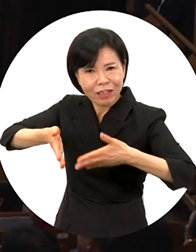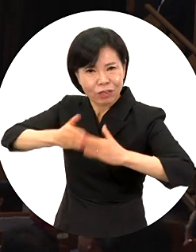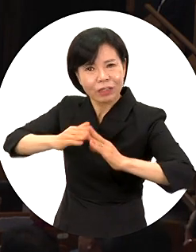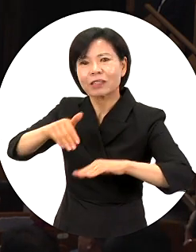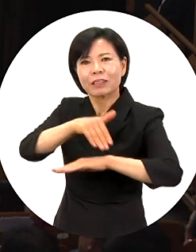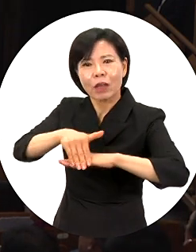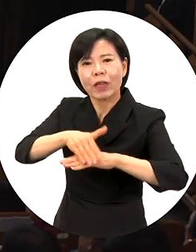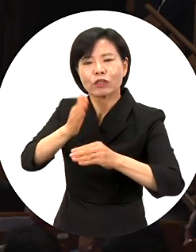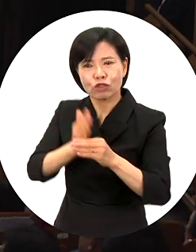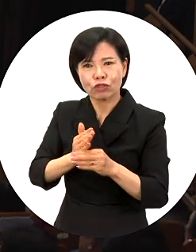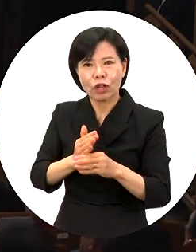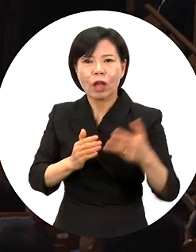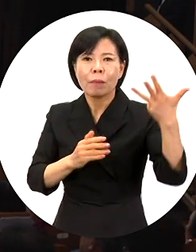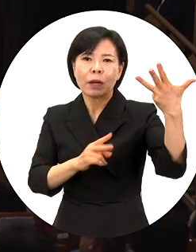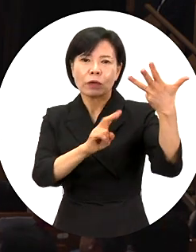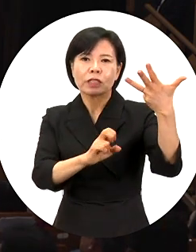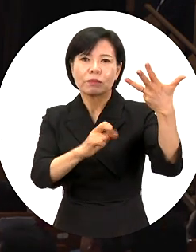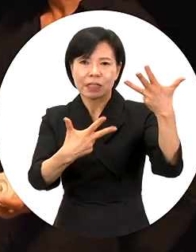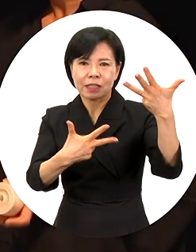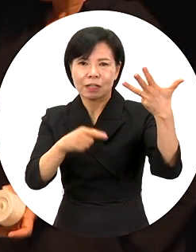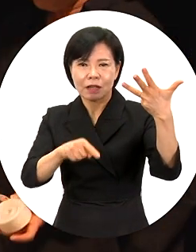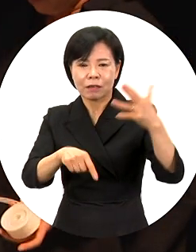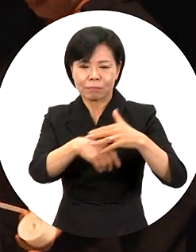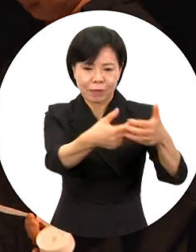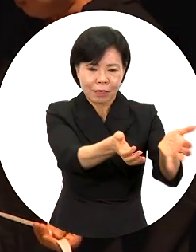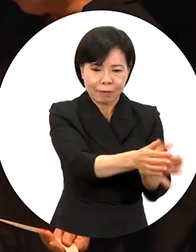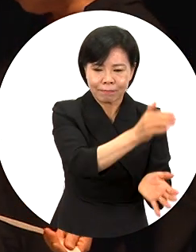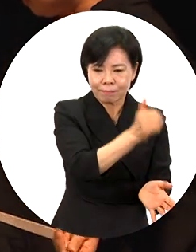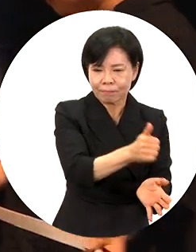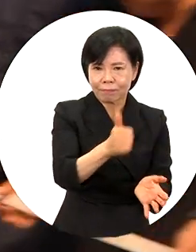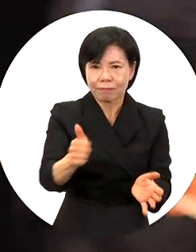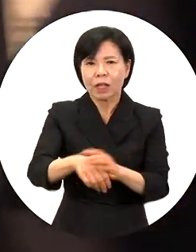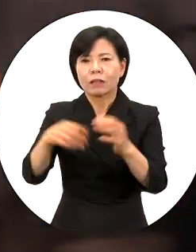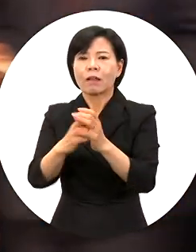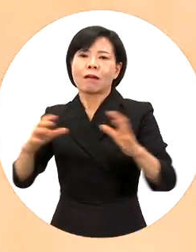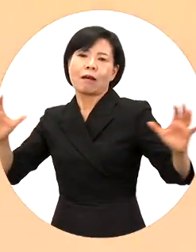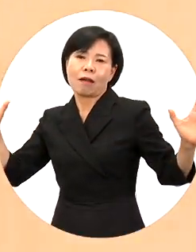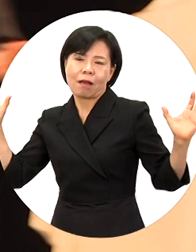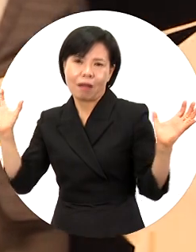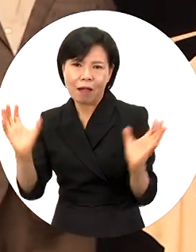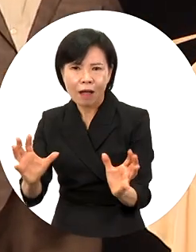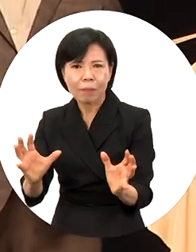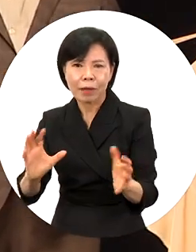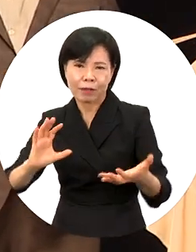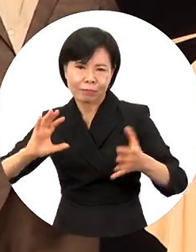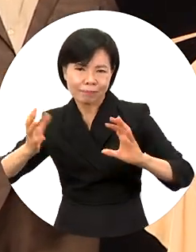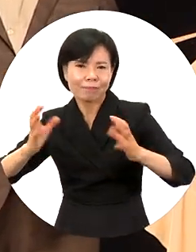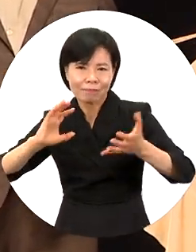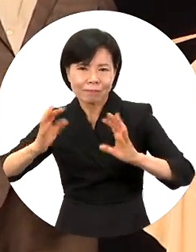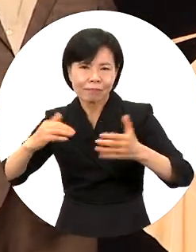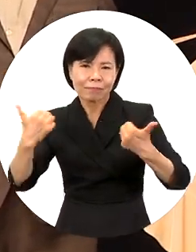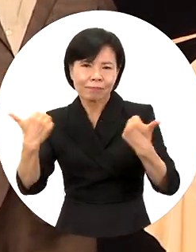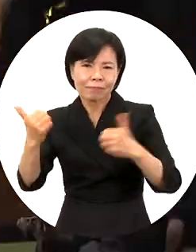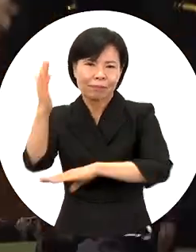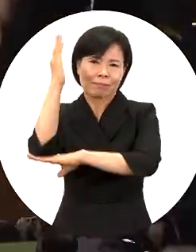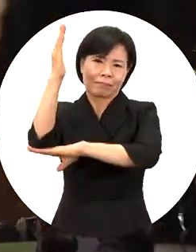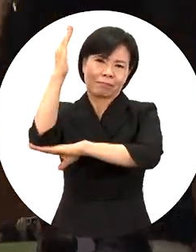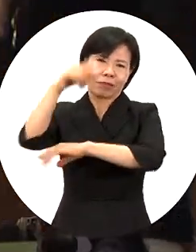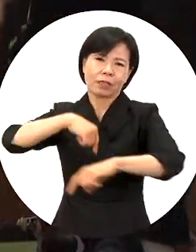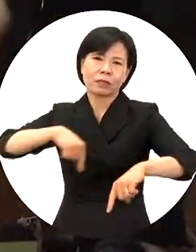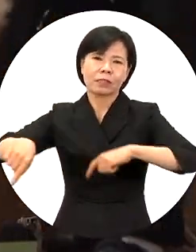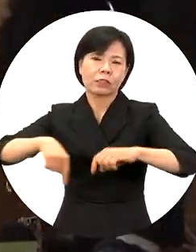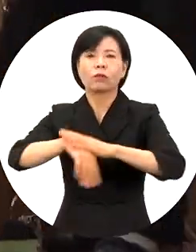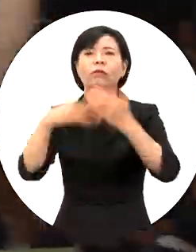8월 27일 제주학생문화원 대극장에서 이장, 통장, 주민자치위원, 통사무장 등